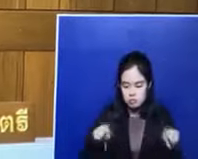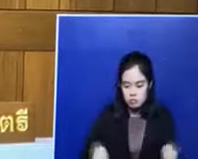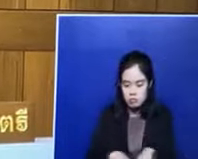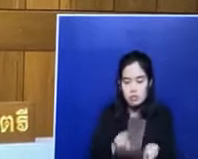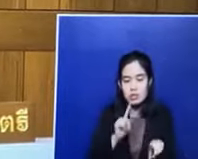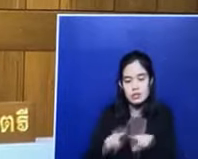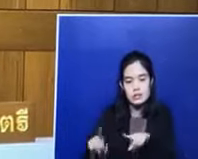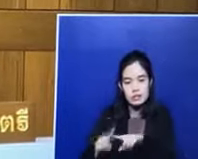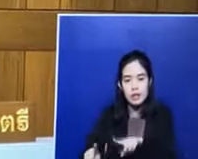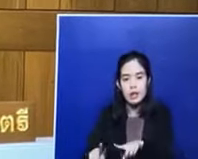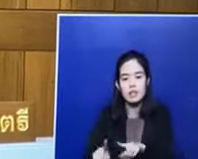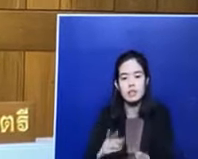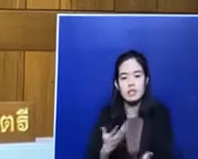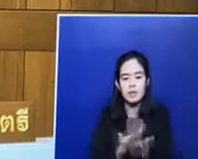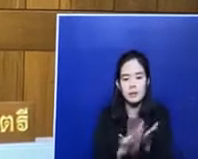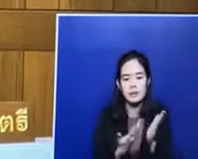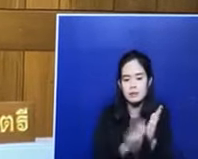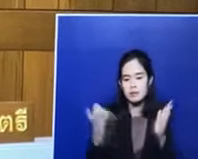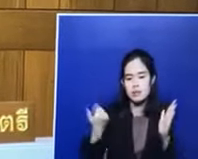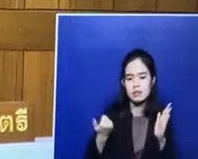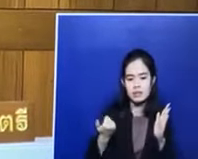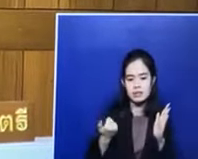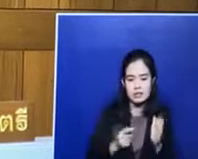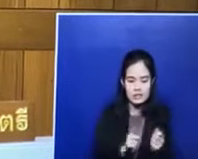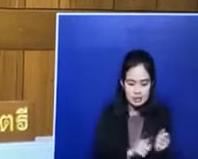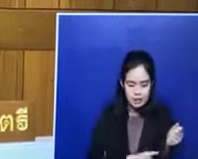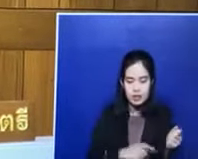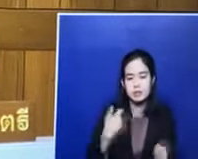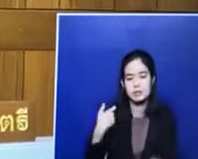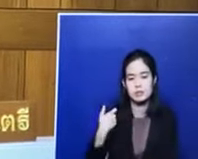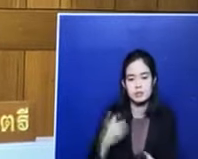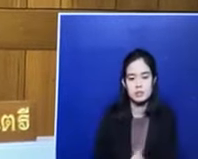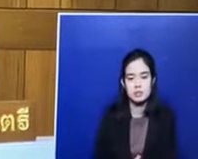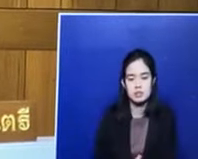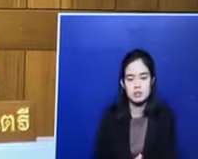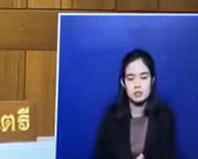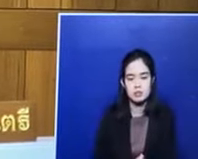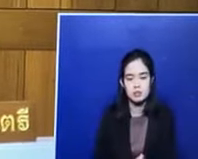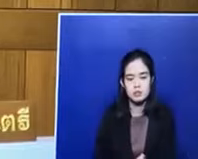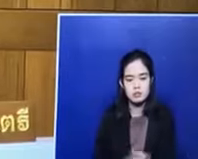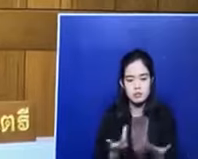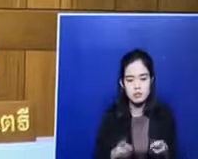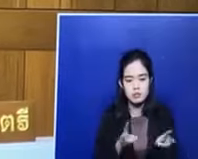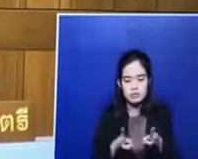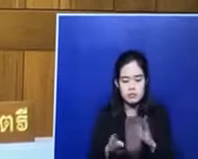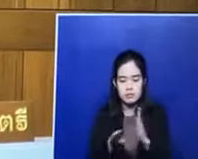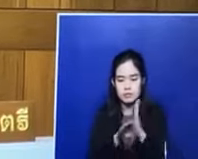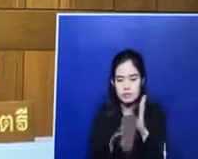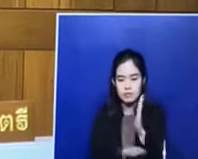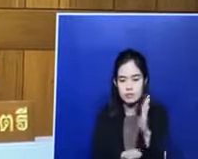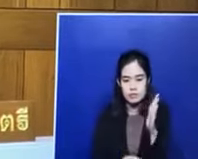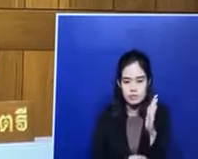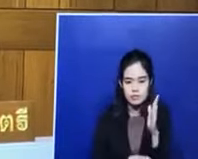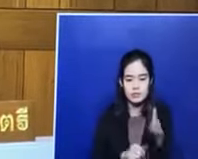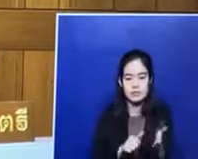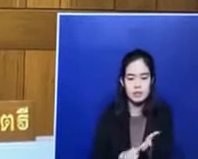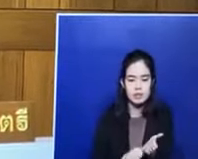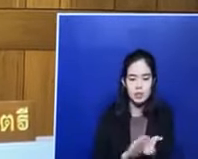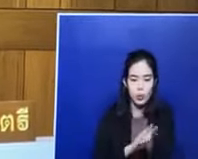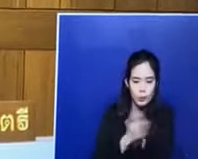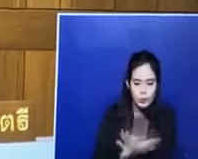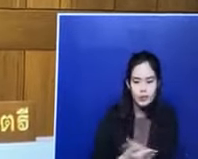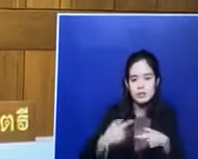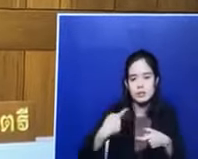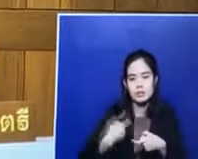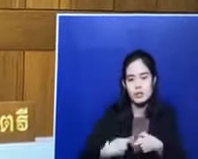การบริการกันในระดับพื้นที่ทำให้เกิดการดำเนินการซ้ำซ้อนกับหน่วยงานอื่นก็ต้องมีการปรับเป้าหมายเปลี่ยนแปลงร